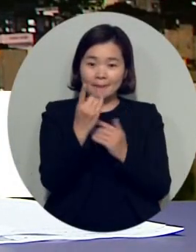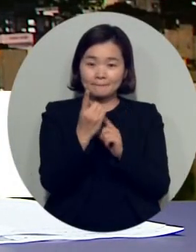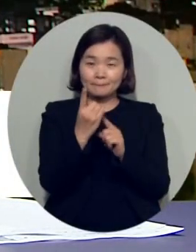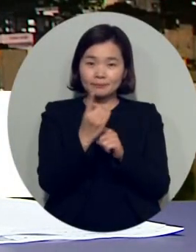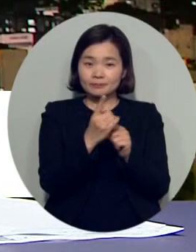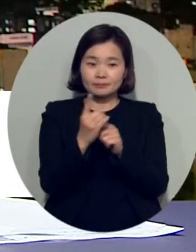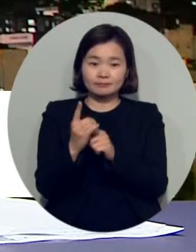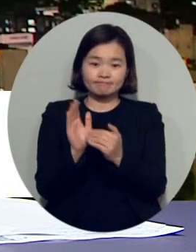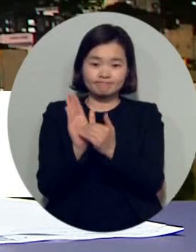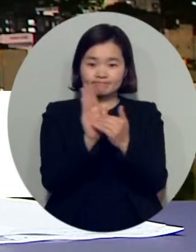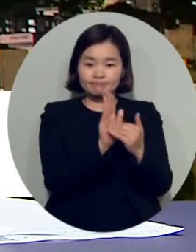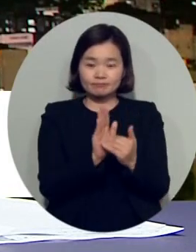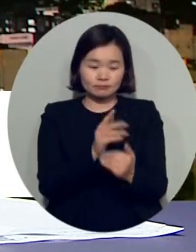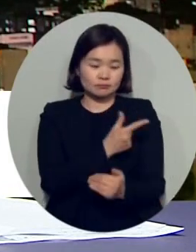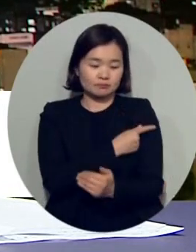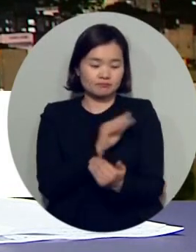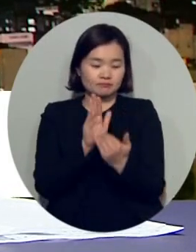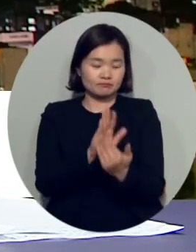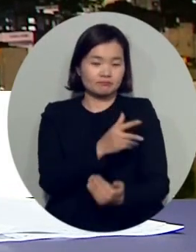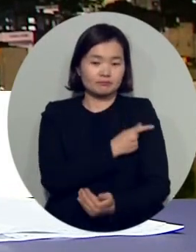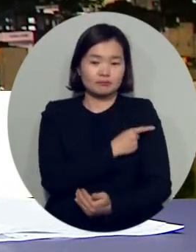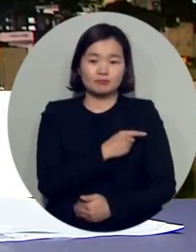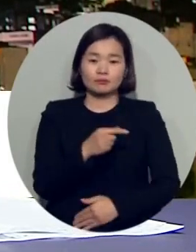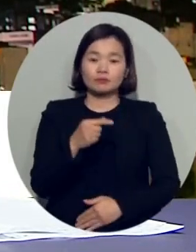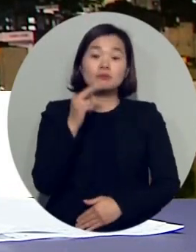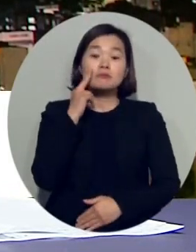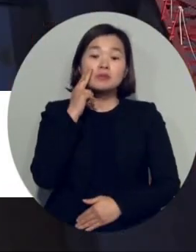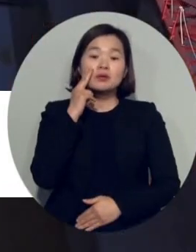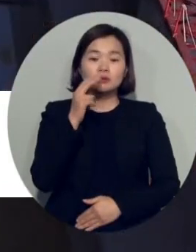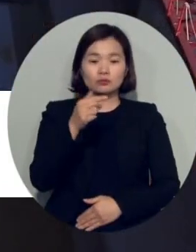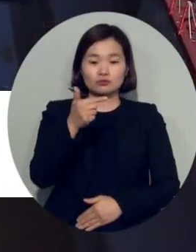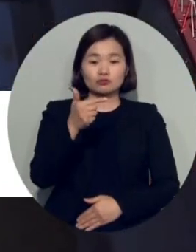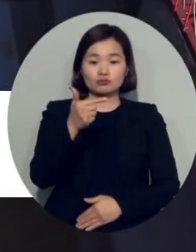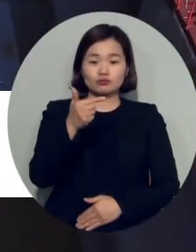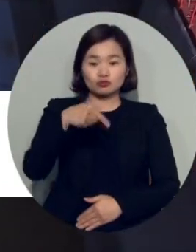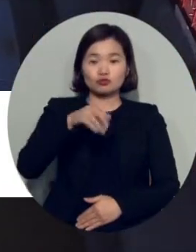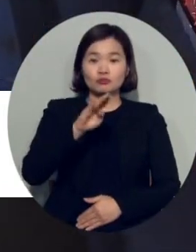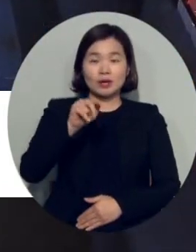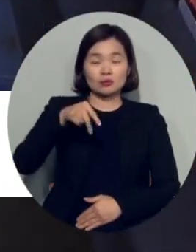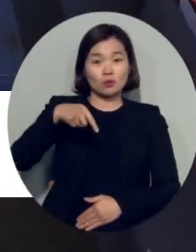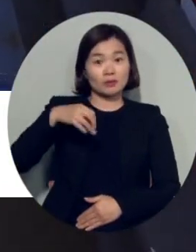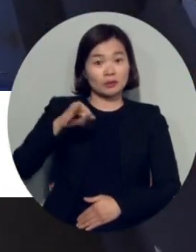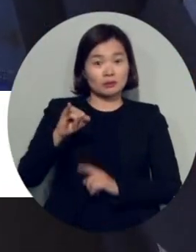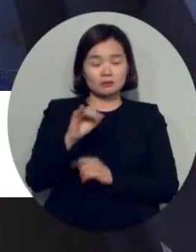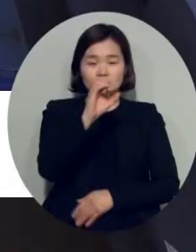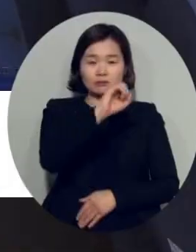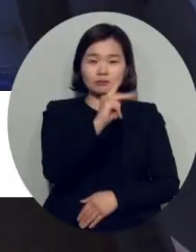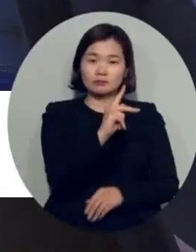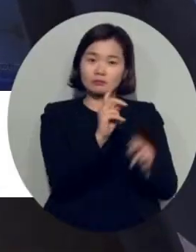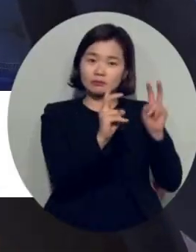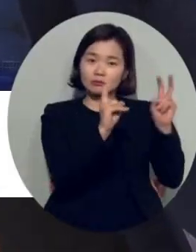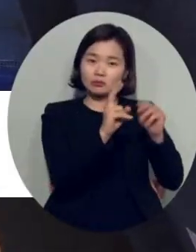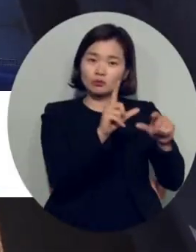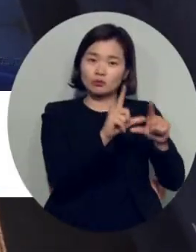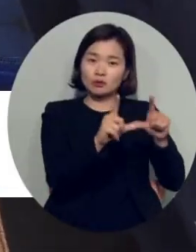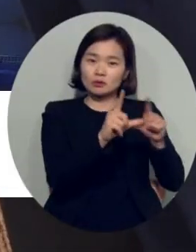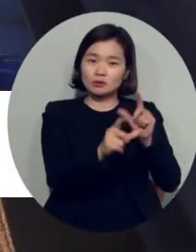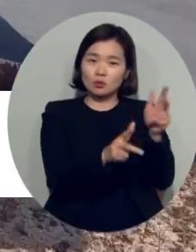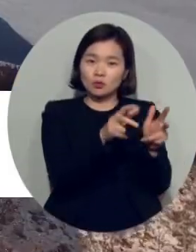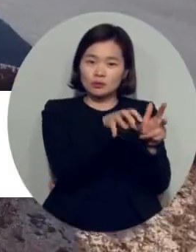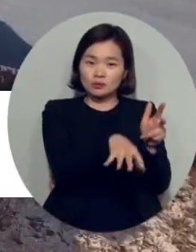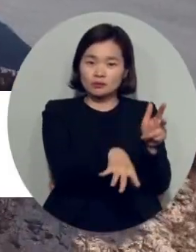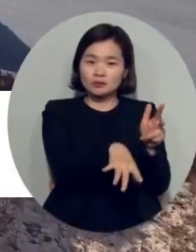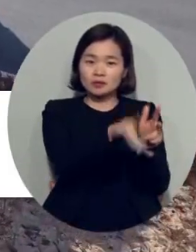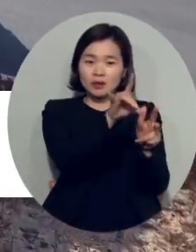방식의 코로나19 백신인 미국 노바백스의 뉴백소비드가 SK 바이오사이언스 안동 공장에서 오늘